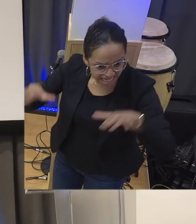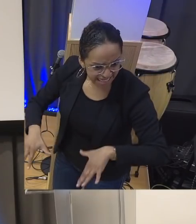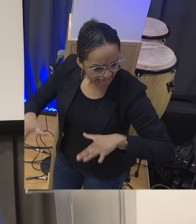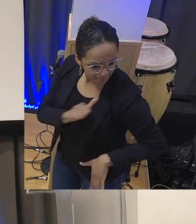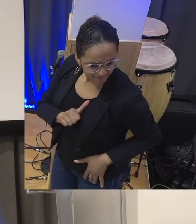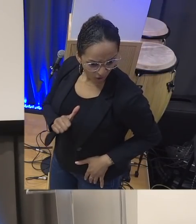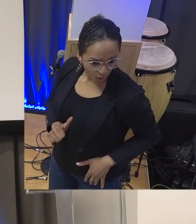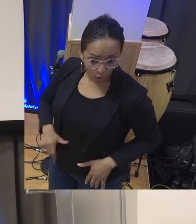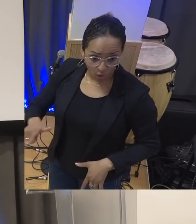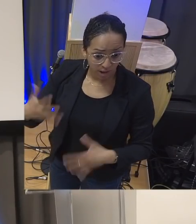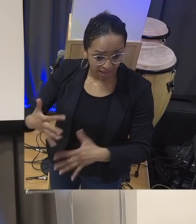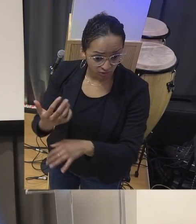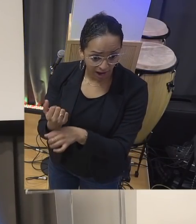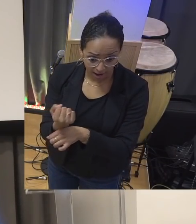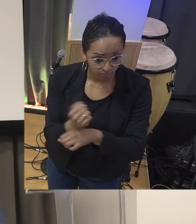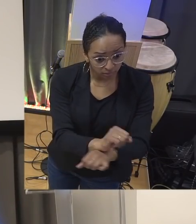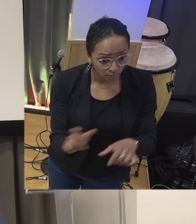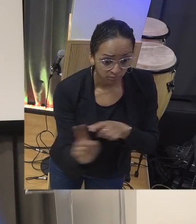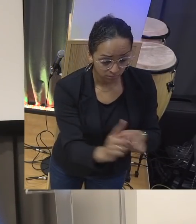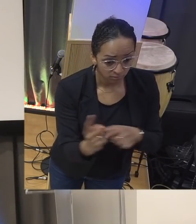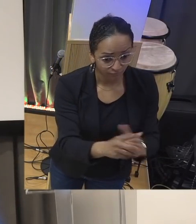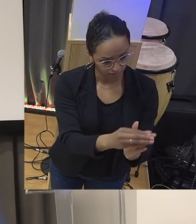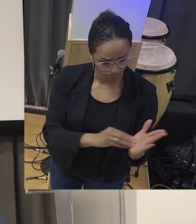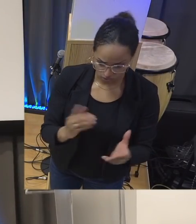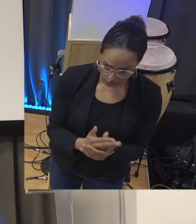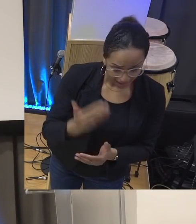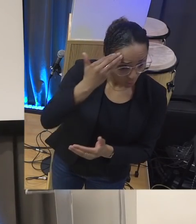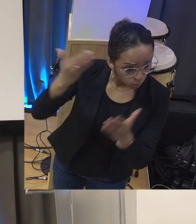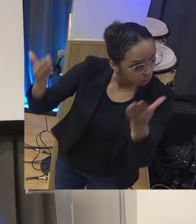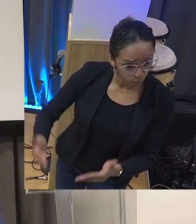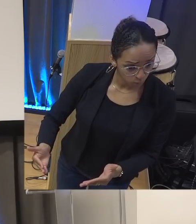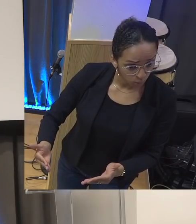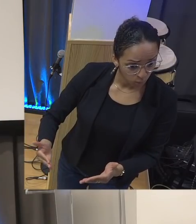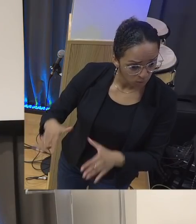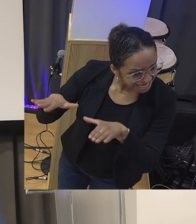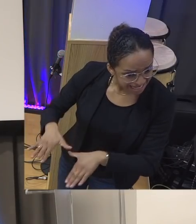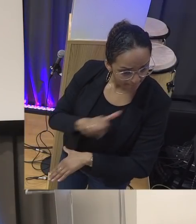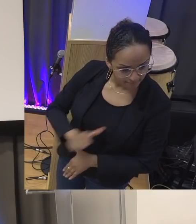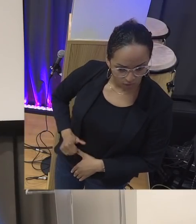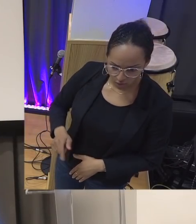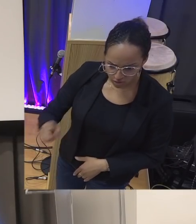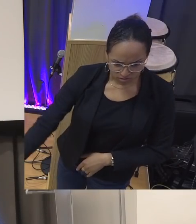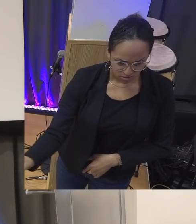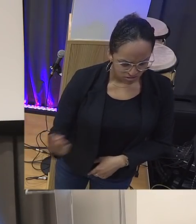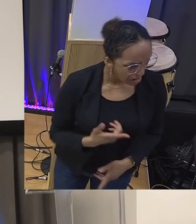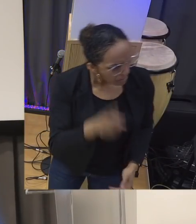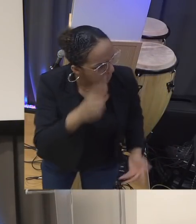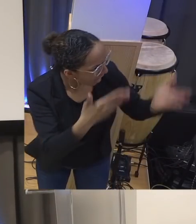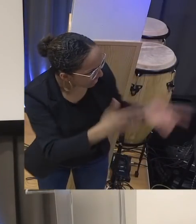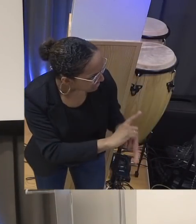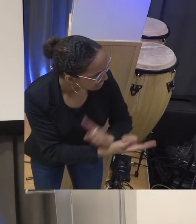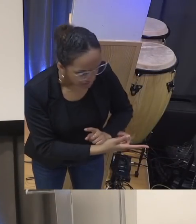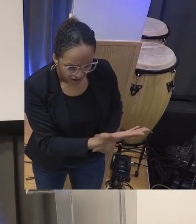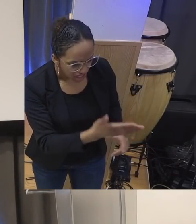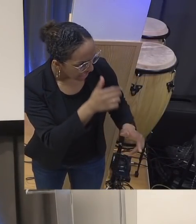25 fiches S. Et ils m'ont encerclé, puis ils m'ont regardé, ils m'ont dit, maintenant, tu vas nous dire pourquoi tu es devenu chrétien. Et comme Saïd,